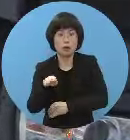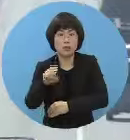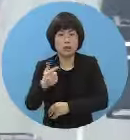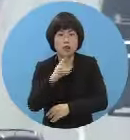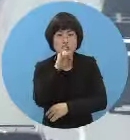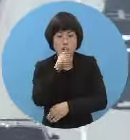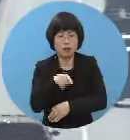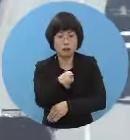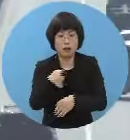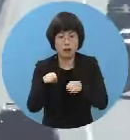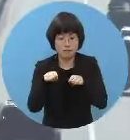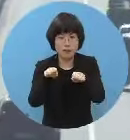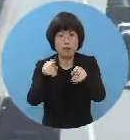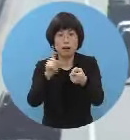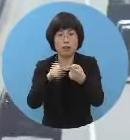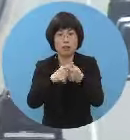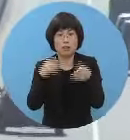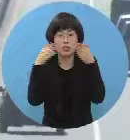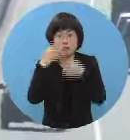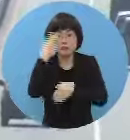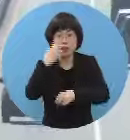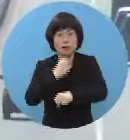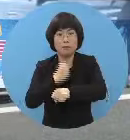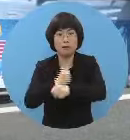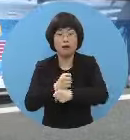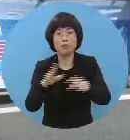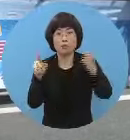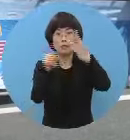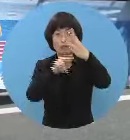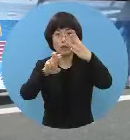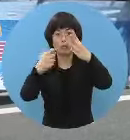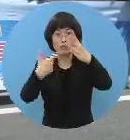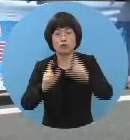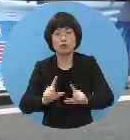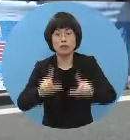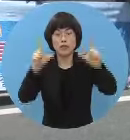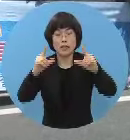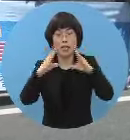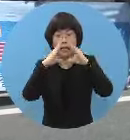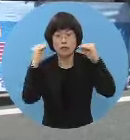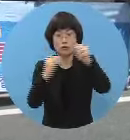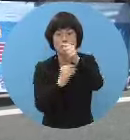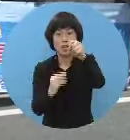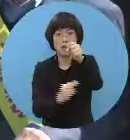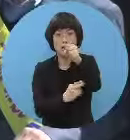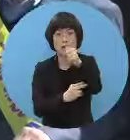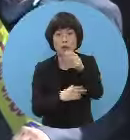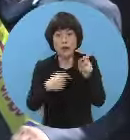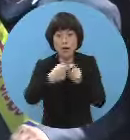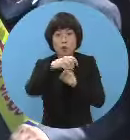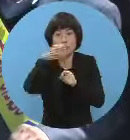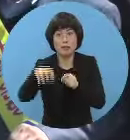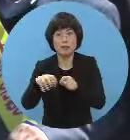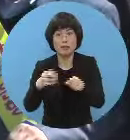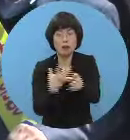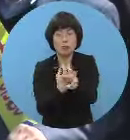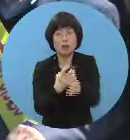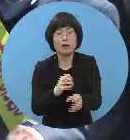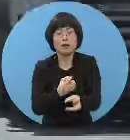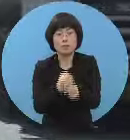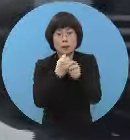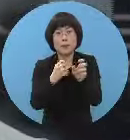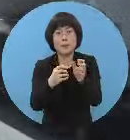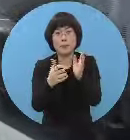갓길이나 중앙선으로 주행하는 차량을 집중 단속했습니다. 또 26일에는 이순신 대교 인근 도로에서 과적 과속 근절